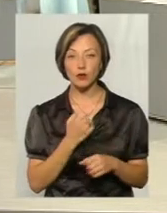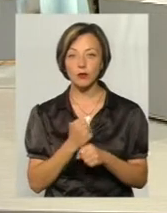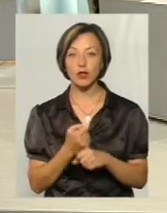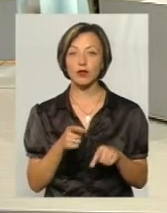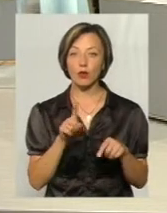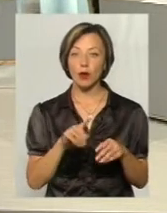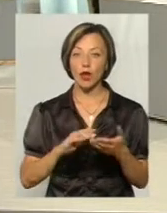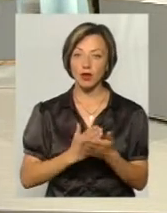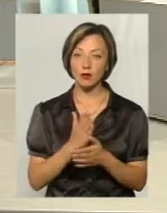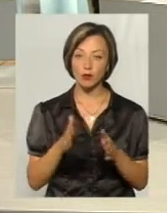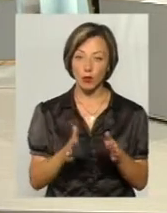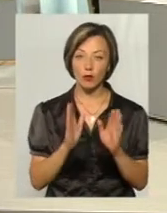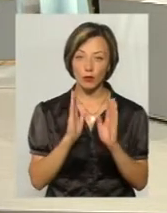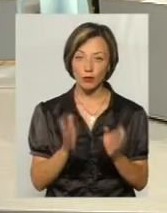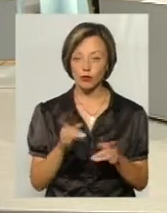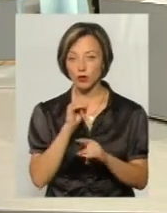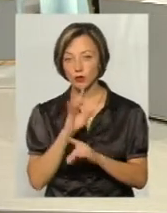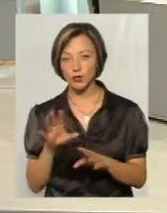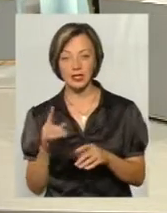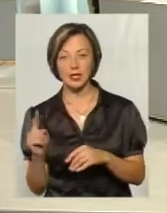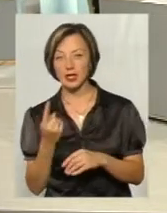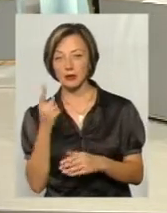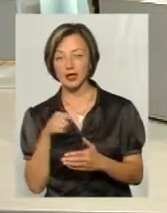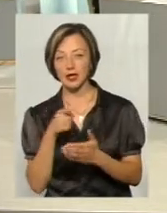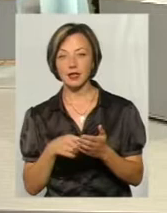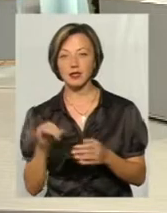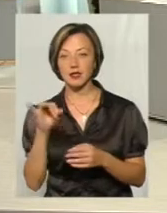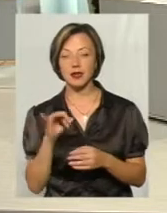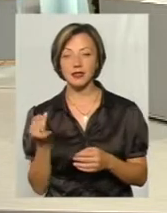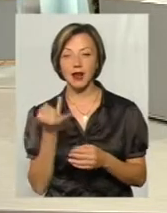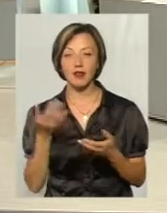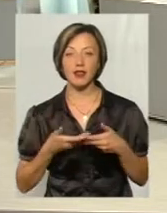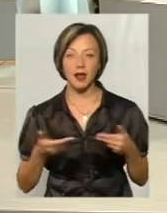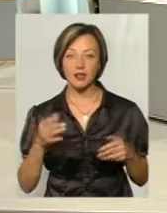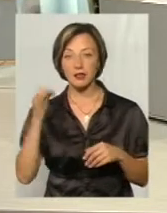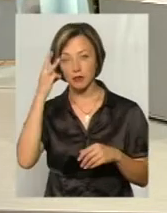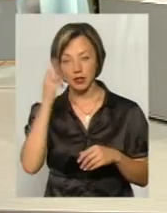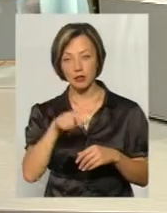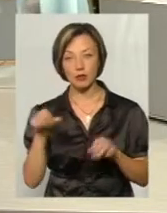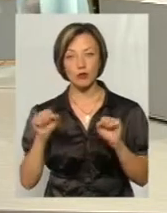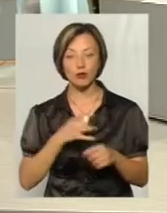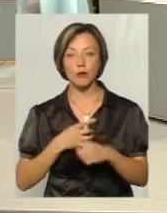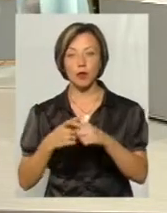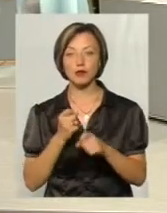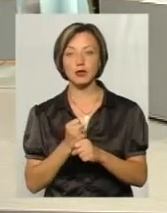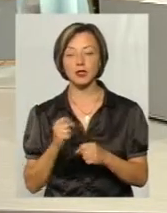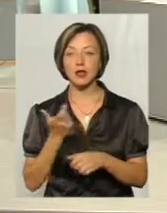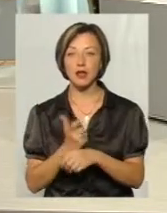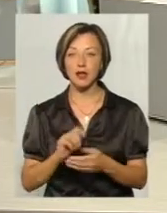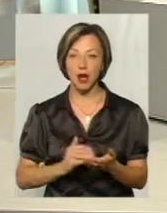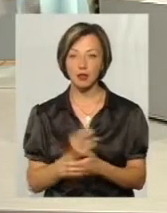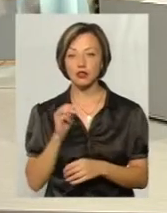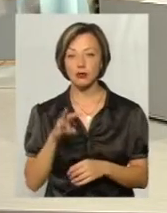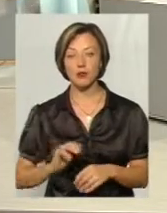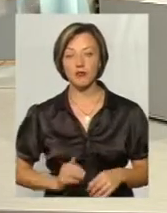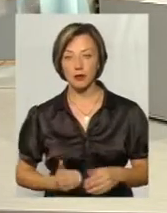нас будуть якісні дороги чи ні? Це єдине питання, яке цікавить нас і хмельничан. Чи можуть білоруси їх зробити якісніше, ніж